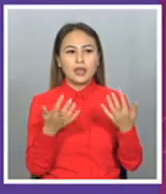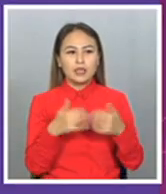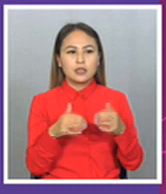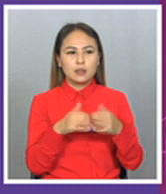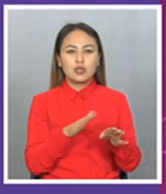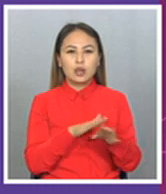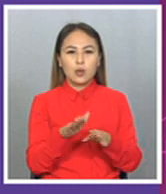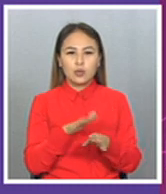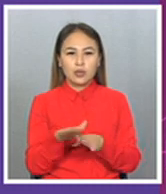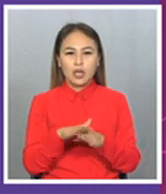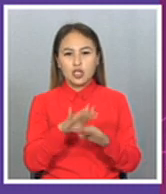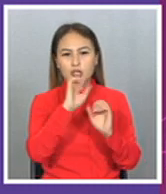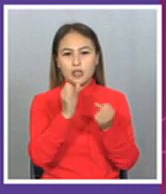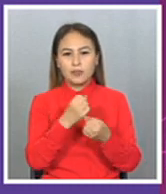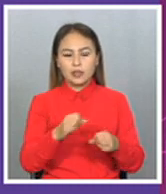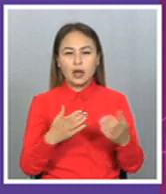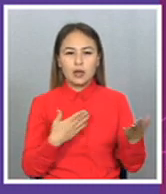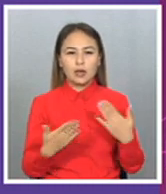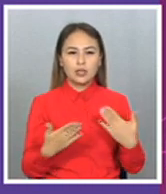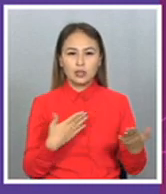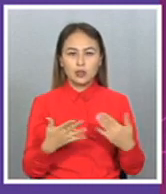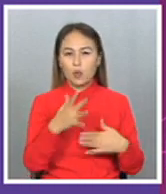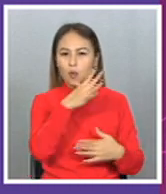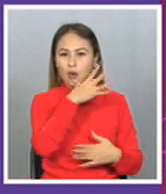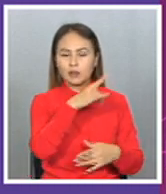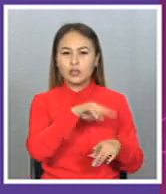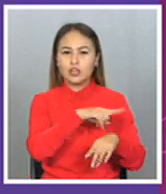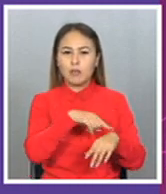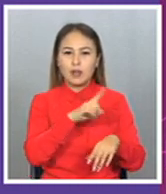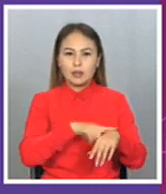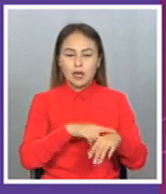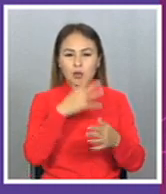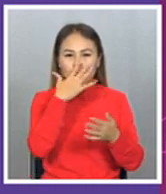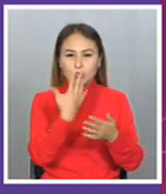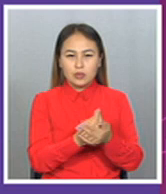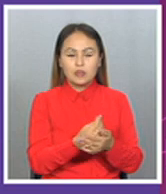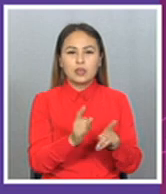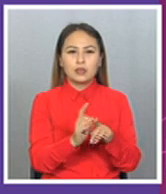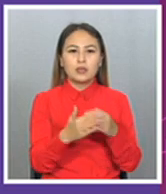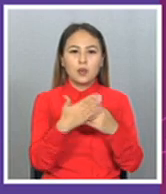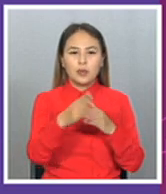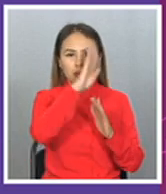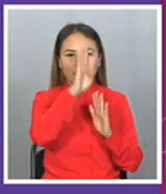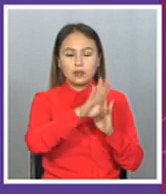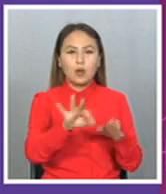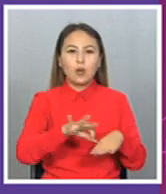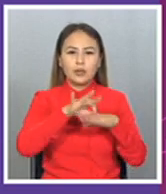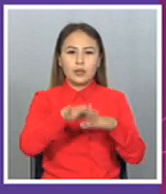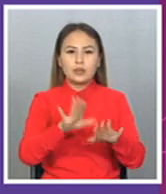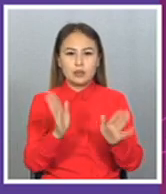шығаруда жылдамдық, арақашықтық, уақыт шамаларының өз ара тәуелділігін